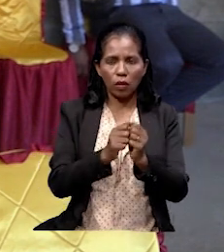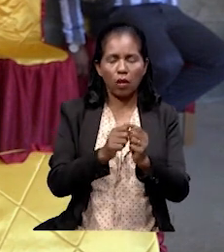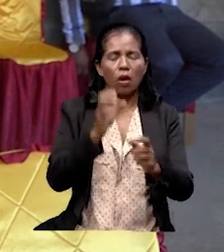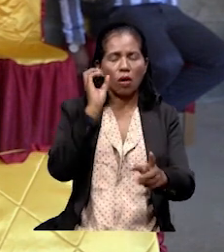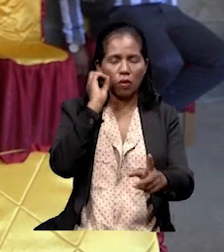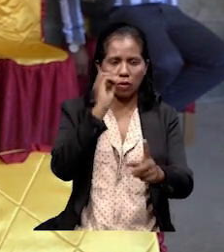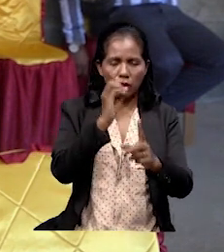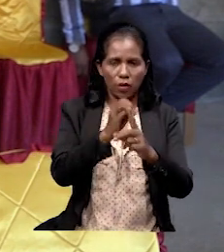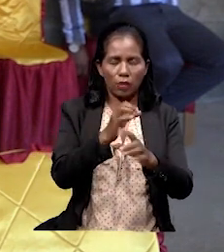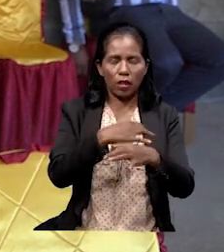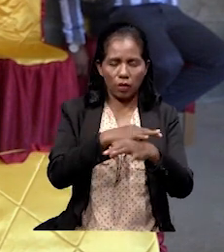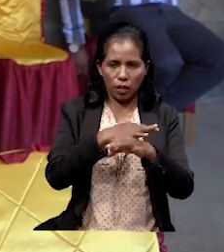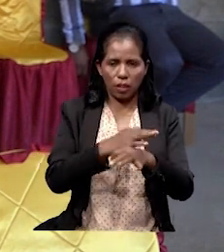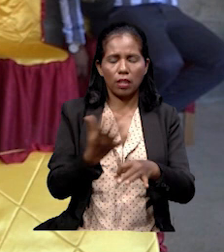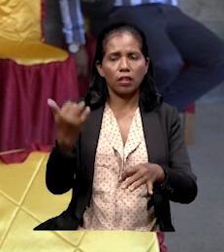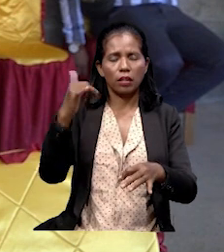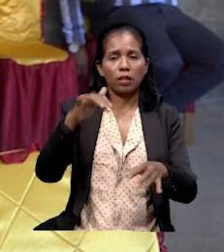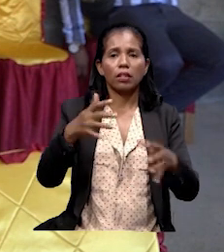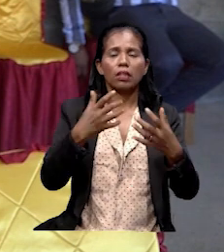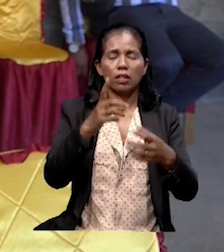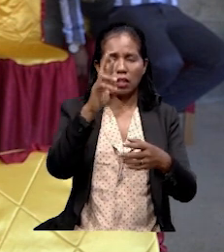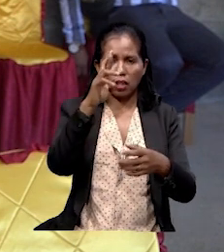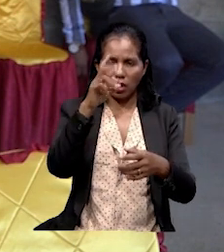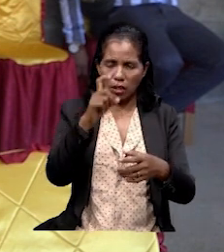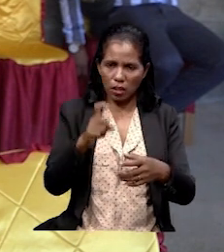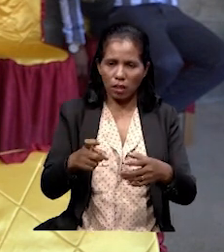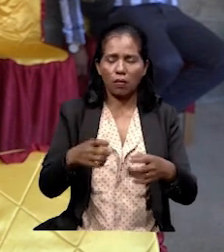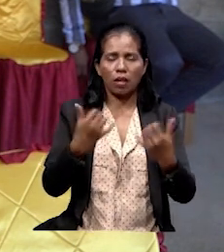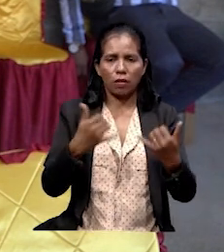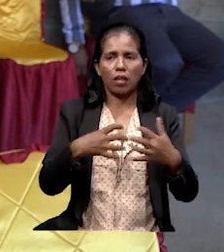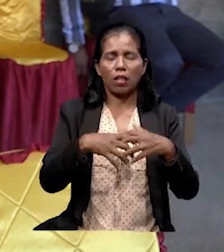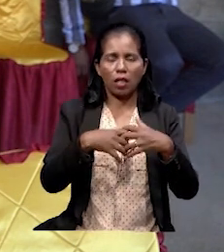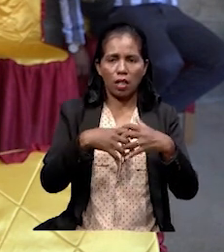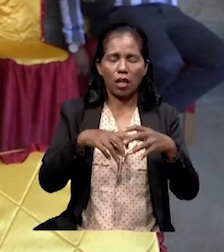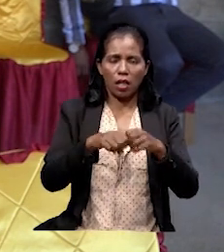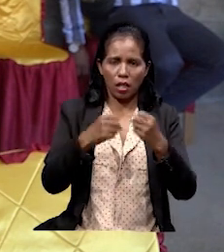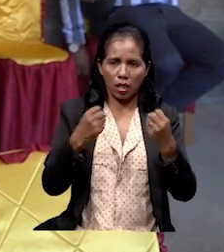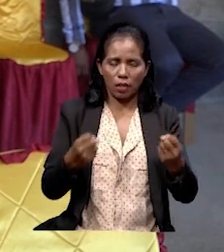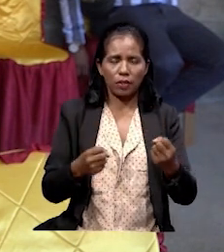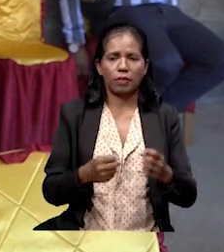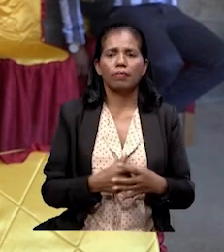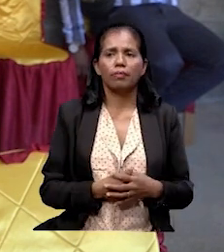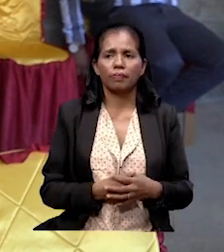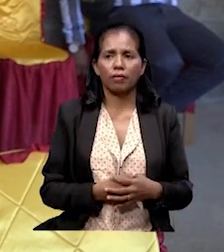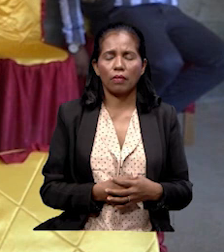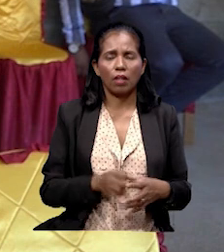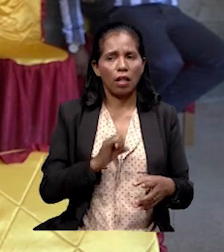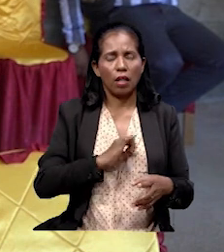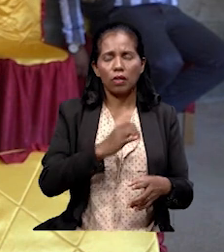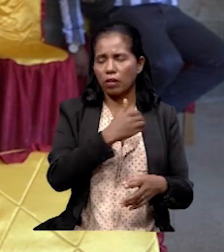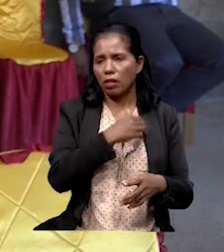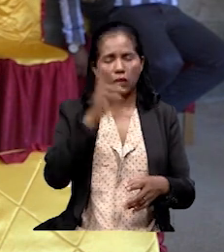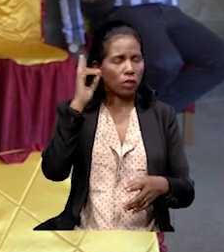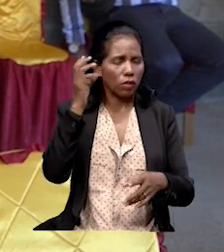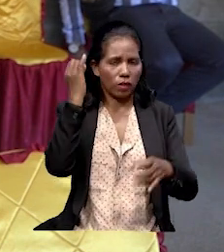halo manutenção ba sernia raixis ne be ma automatic ne be ma sira atualmente ida. Bem bem ta sira crona informação de